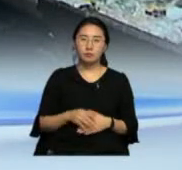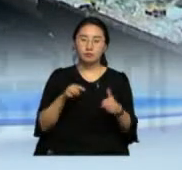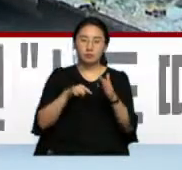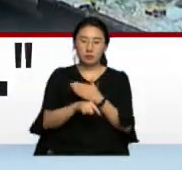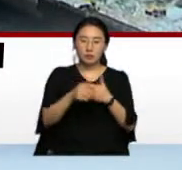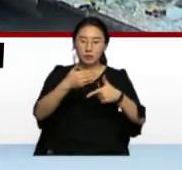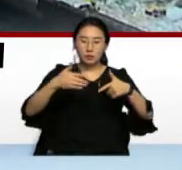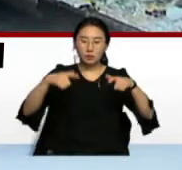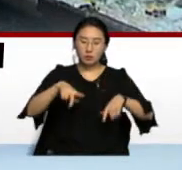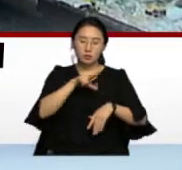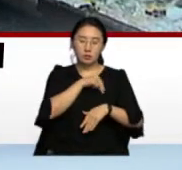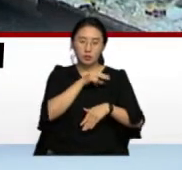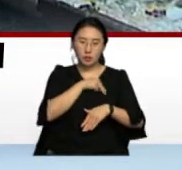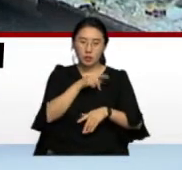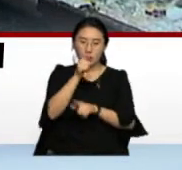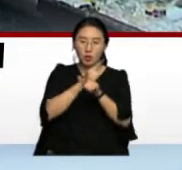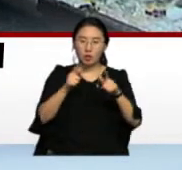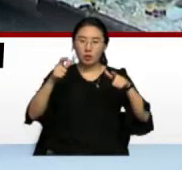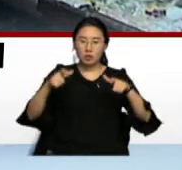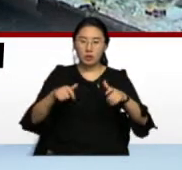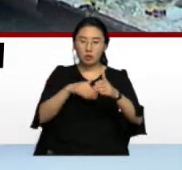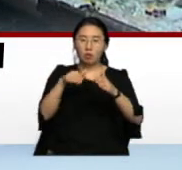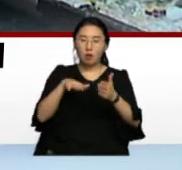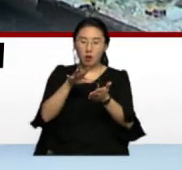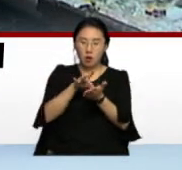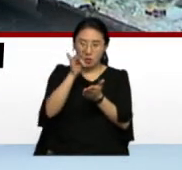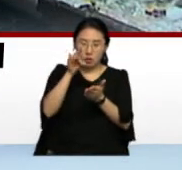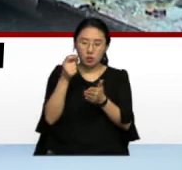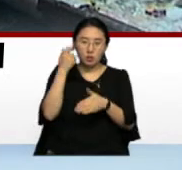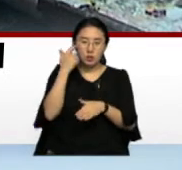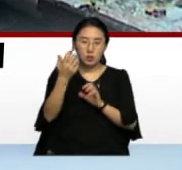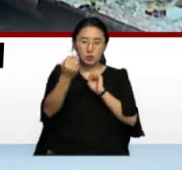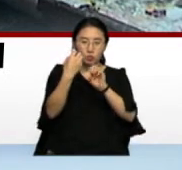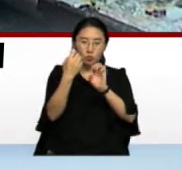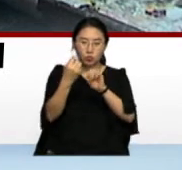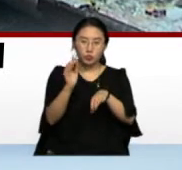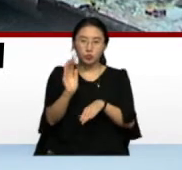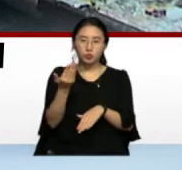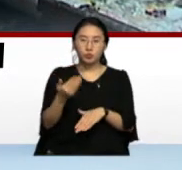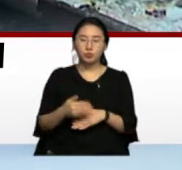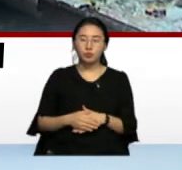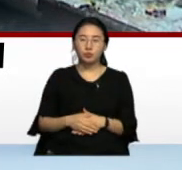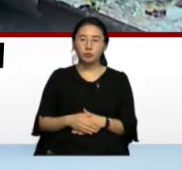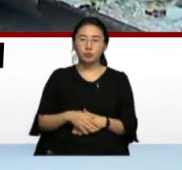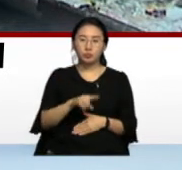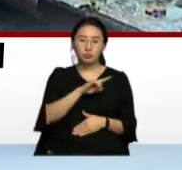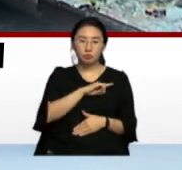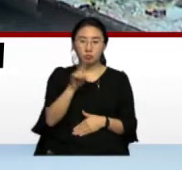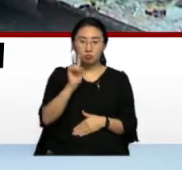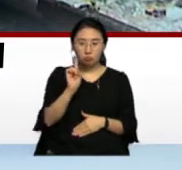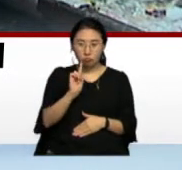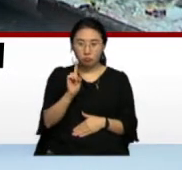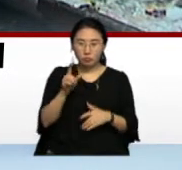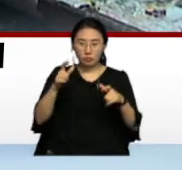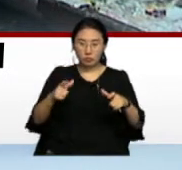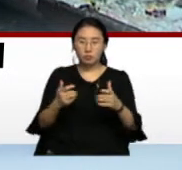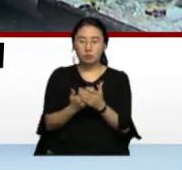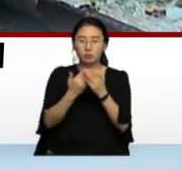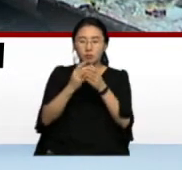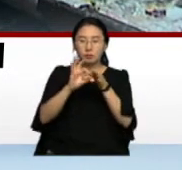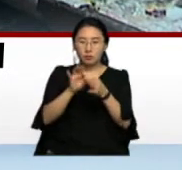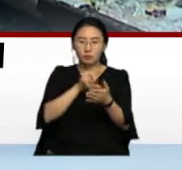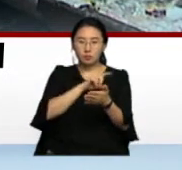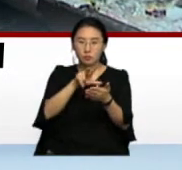이 밖에도 금천구 의회에서는 다양한 지역 내 이슈들이 구정질문의 주제가 됐습니다. 그중 가장 눈에 띄는 건 지역개발